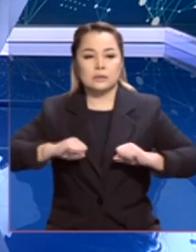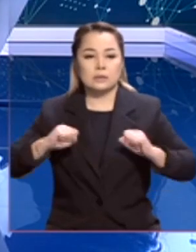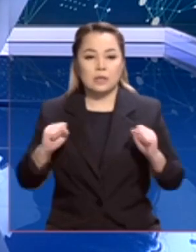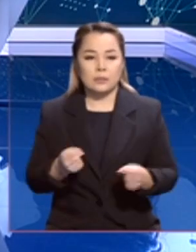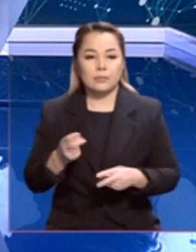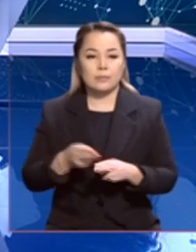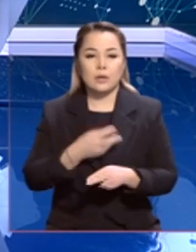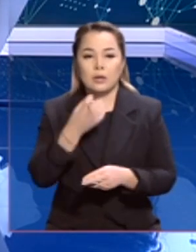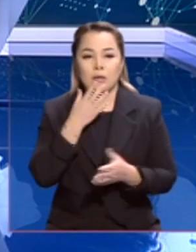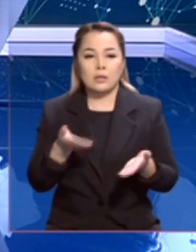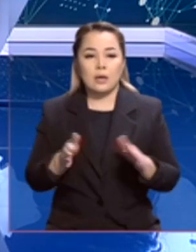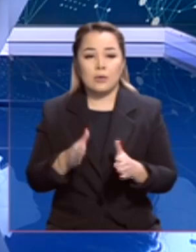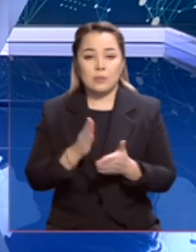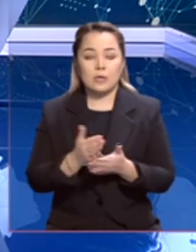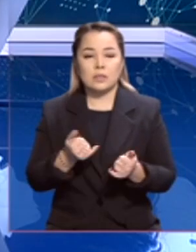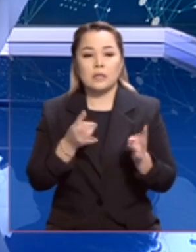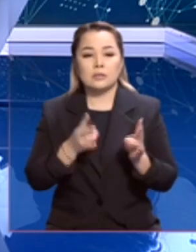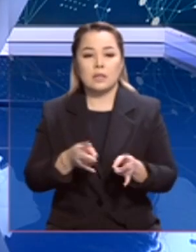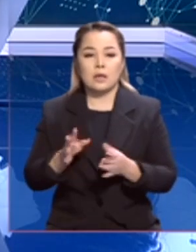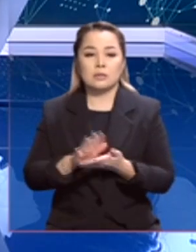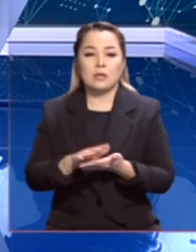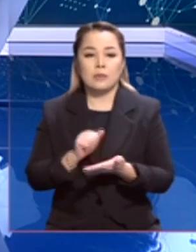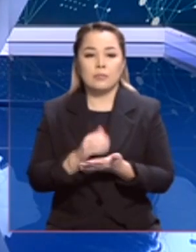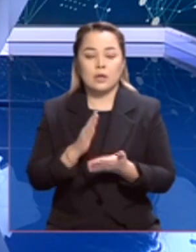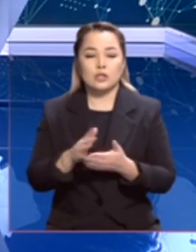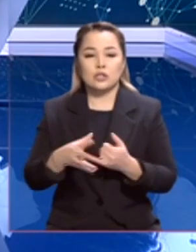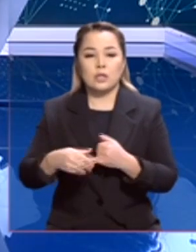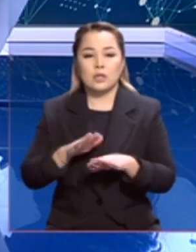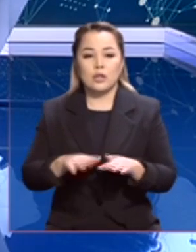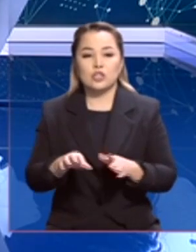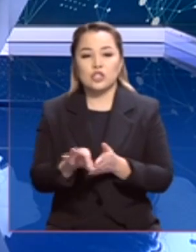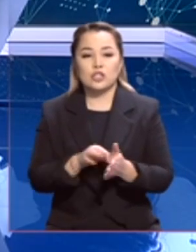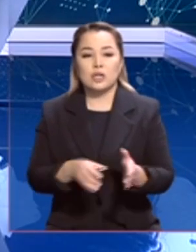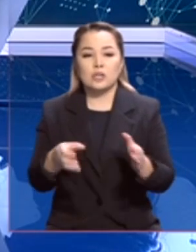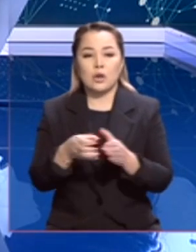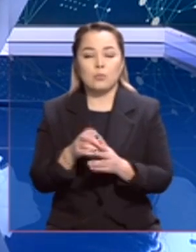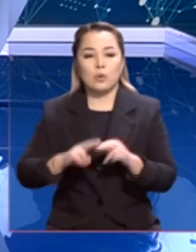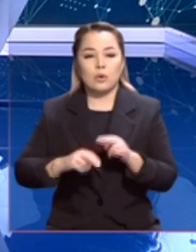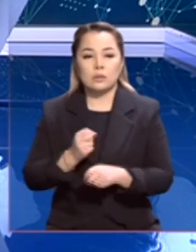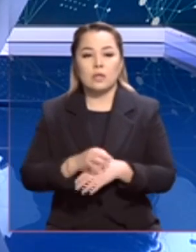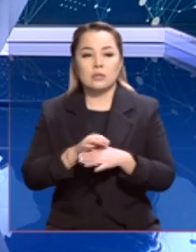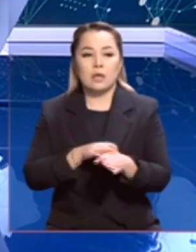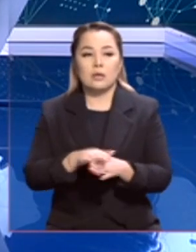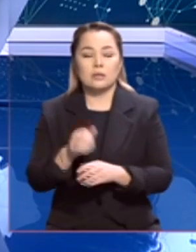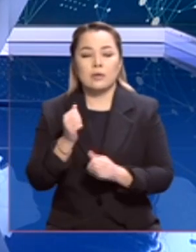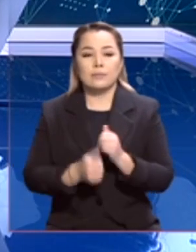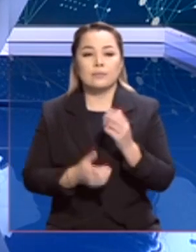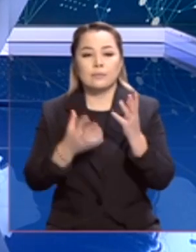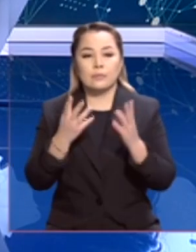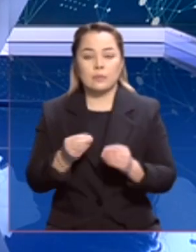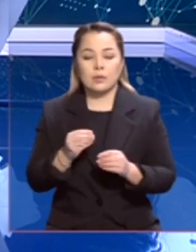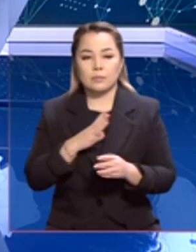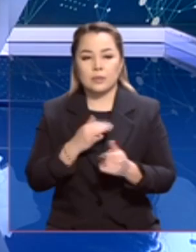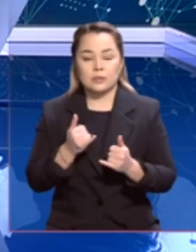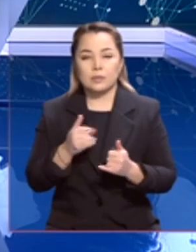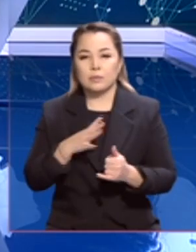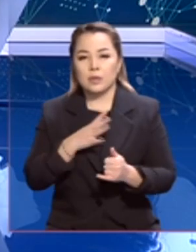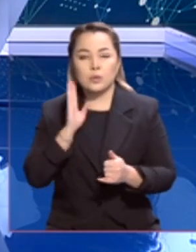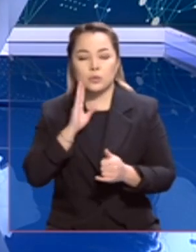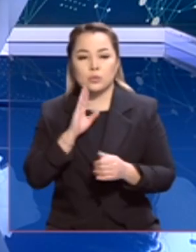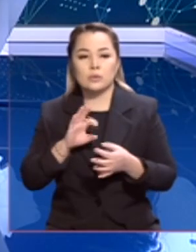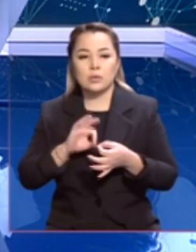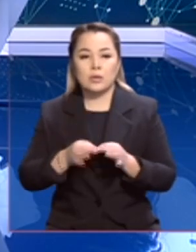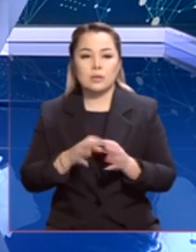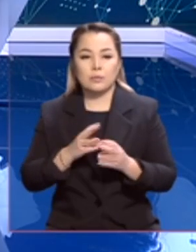қыста жылусыз қалды. Зақым келген жерлерді анықтау үшін жедел штаб құрылды. Мамандар күні бойы сыртқа кетіп жатқан желілік судың